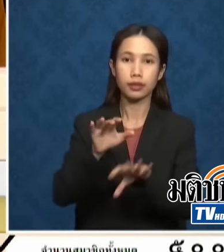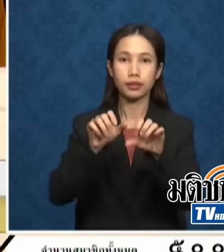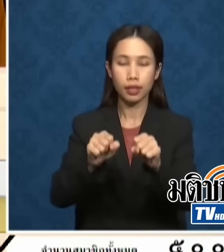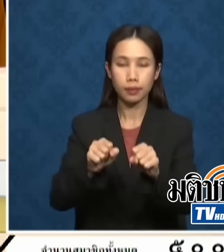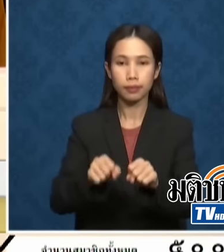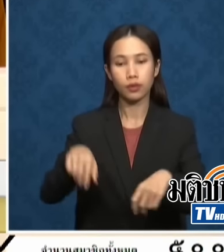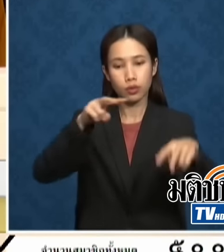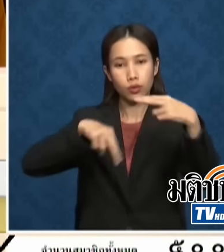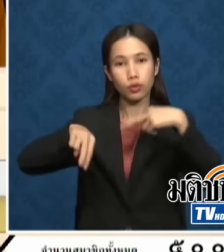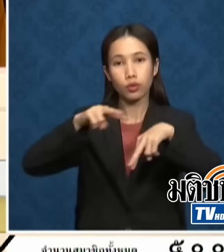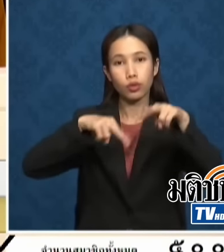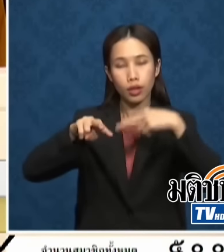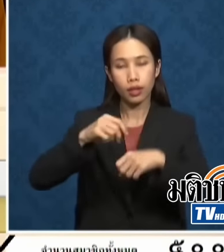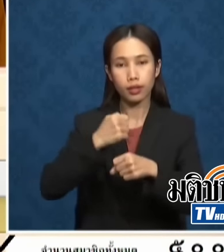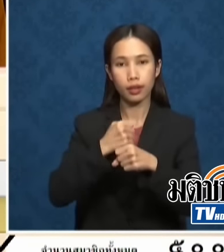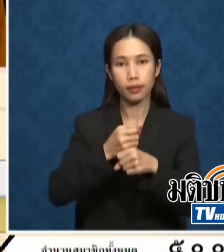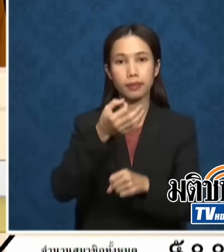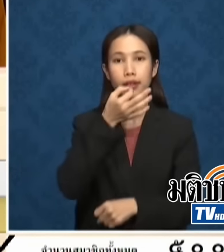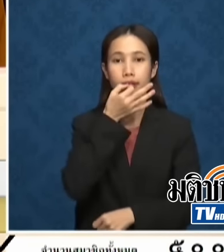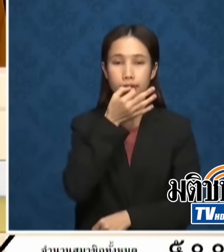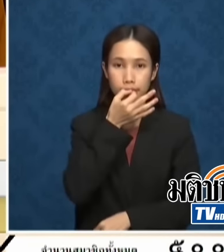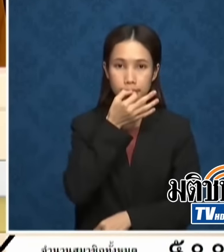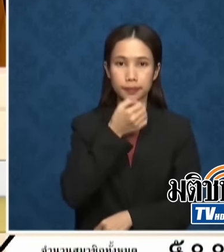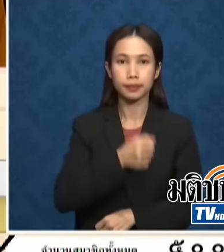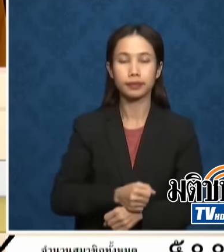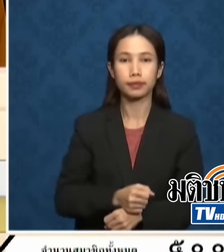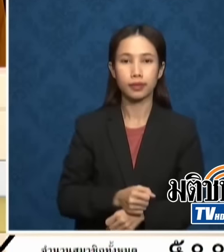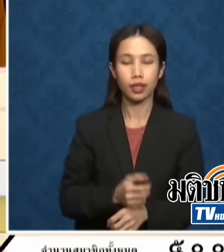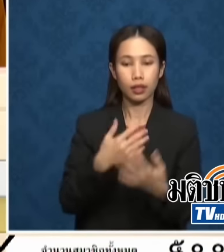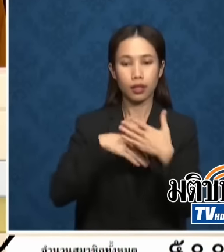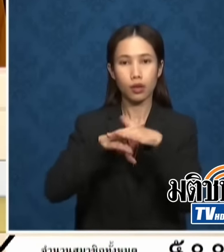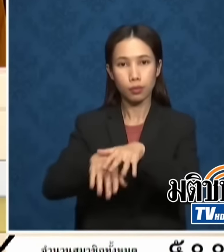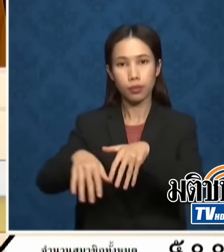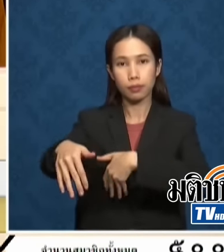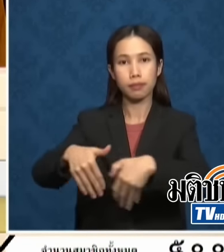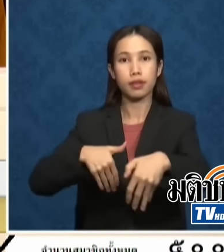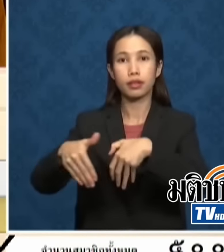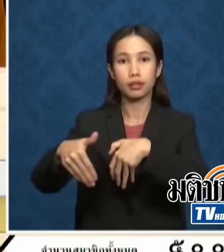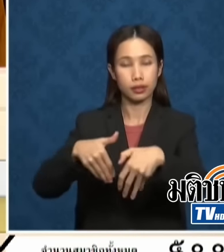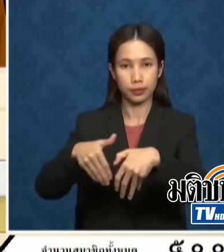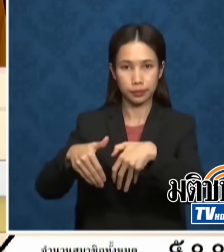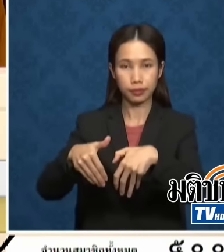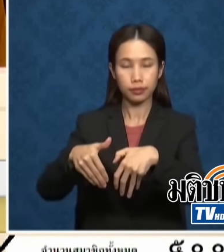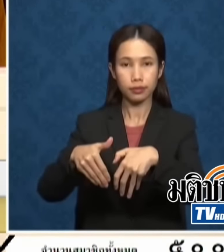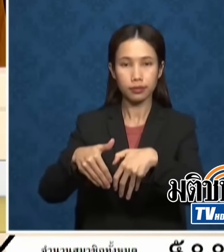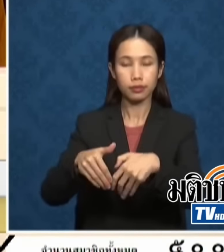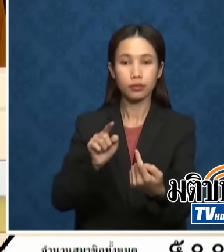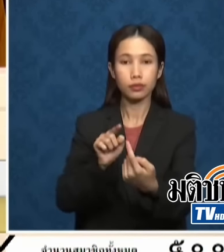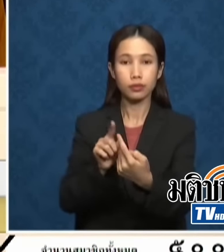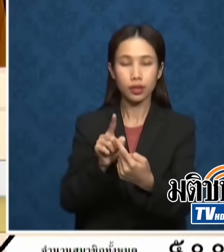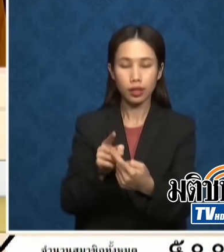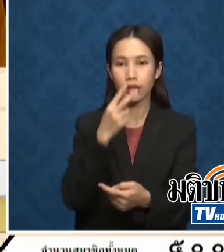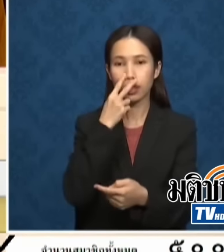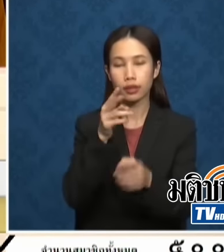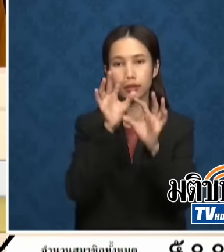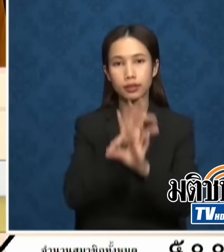การคุ้มครองการประกอบอาชีพการประมงการมีส่วนร่วมของพี่น้องประชาชนตลอดจนถึงการเน้นย้ำความ